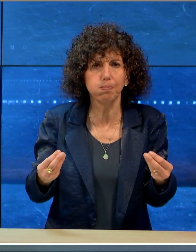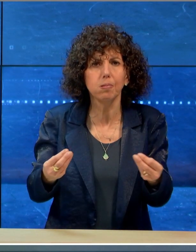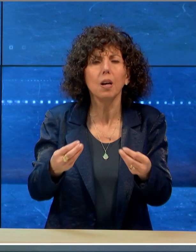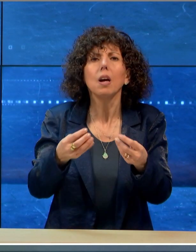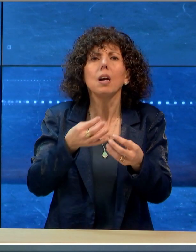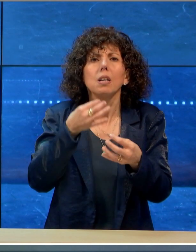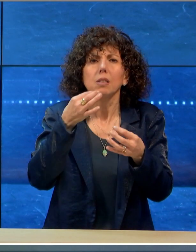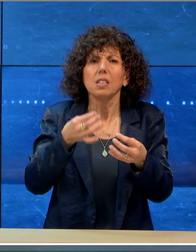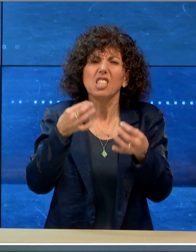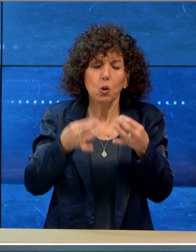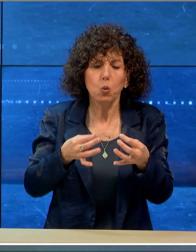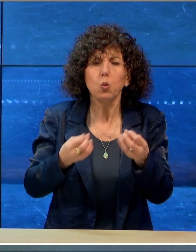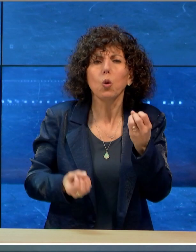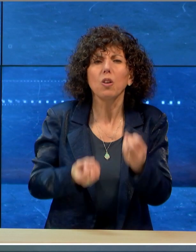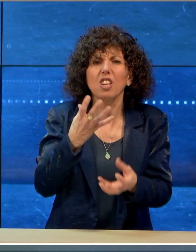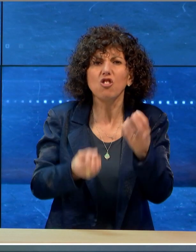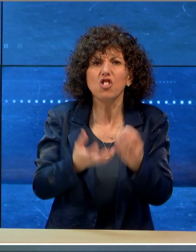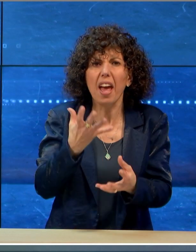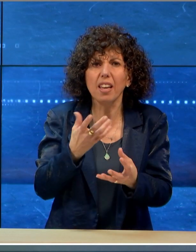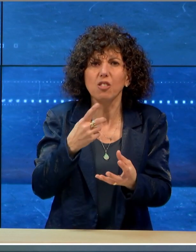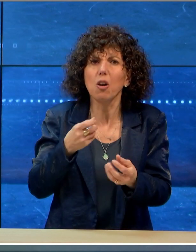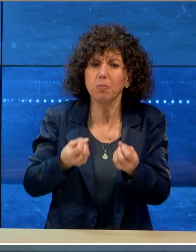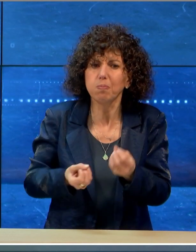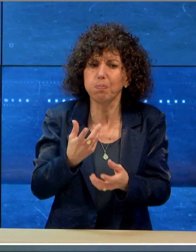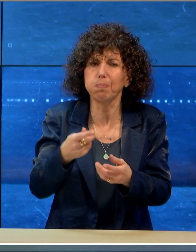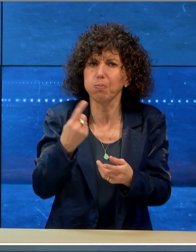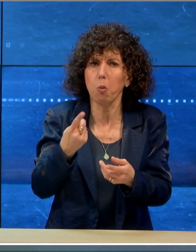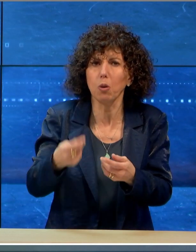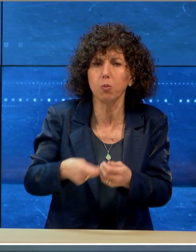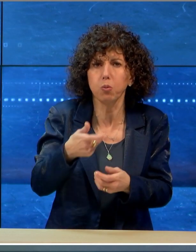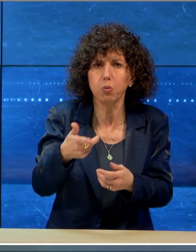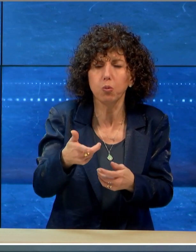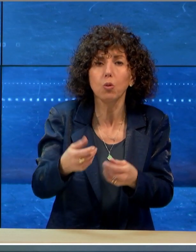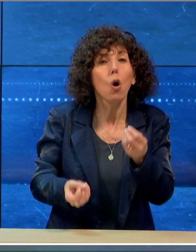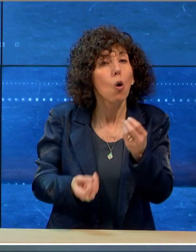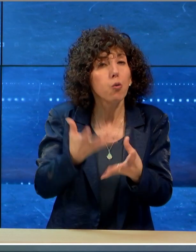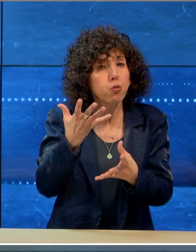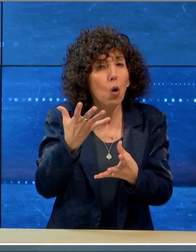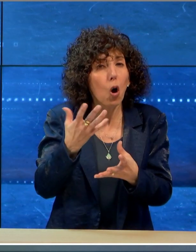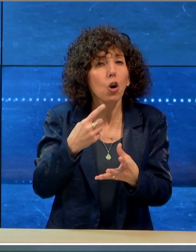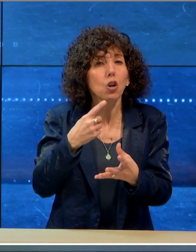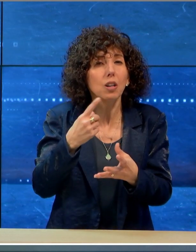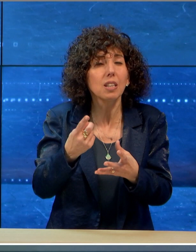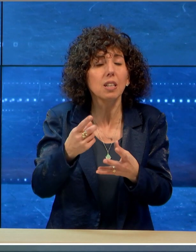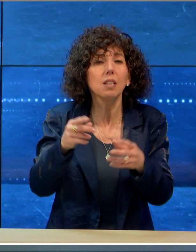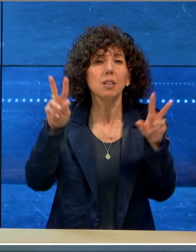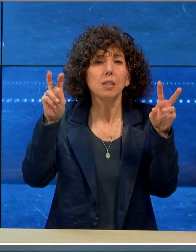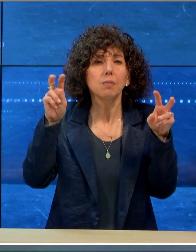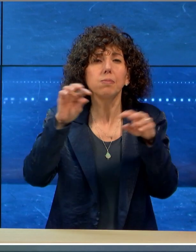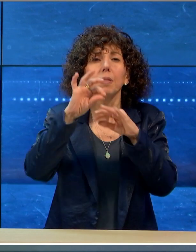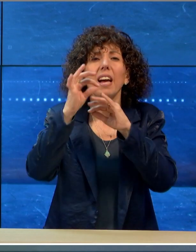sicuramente dolosa ad andare a fuoco questa volta è stato il chilometro